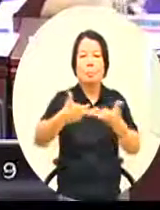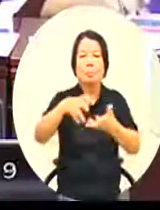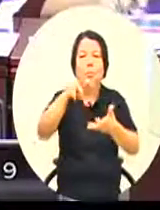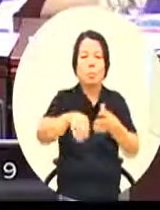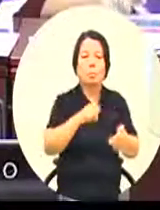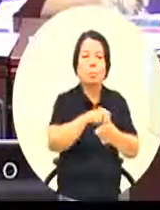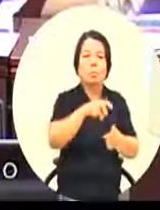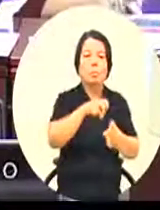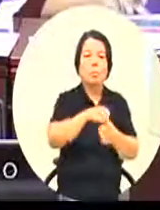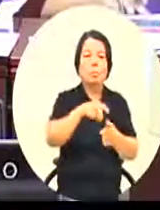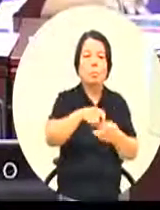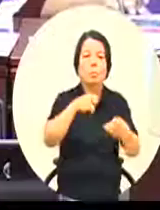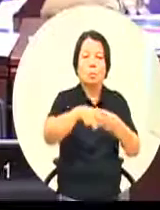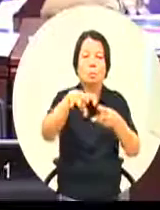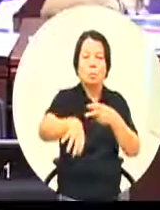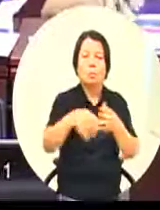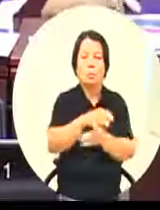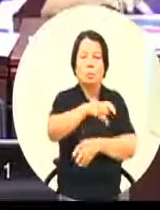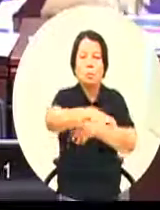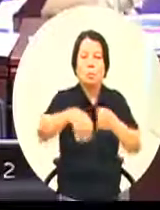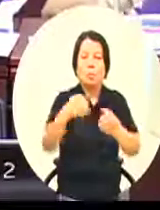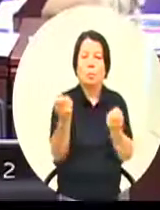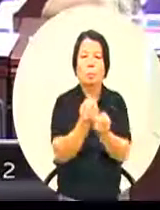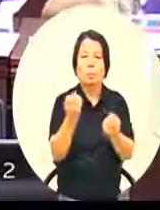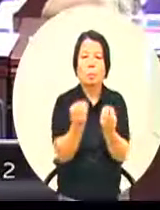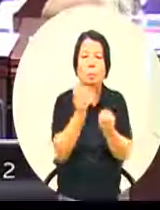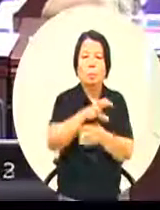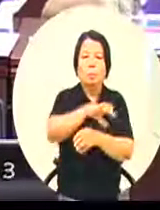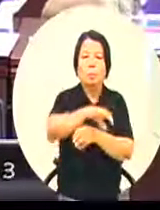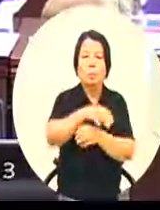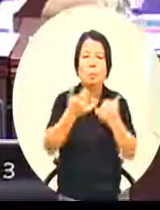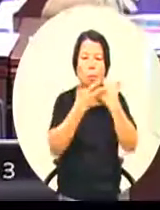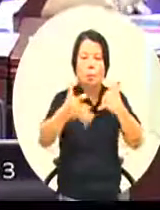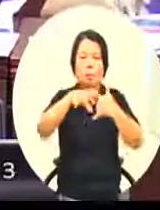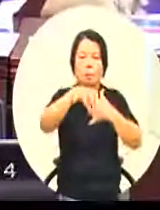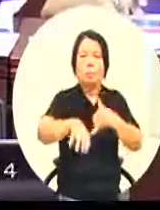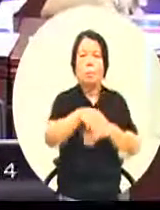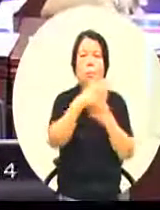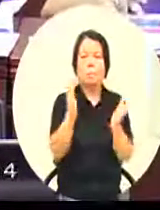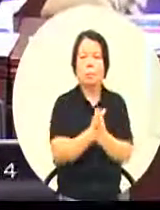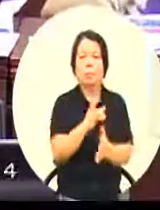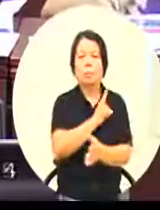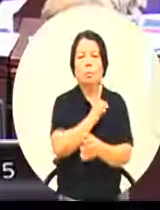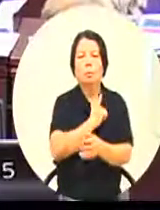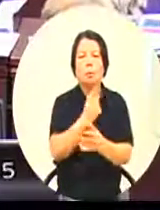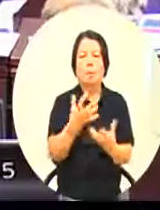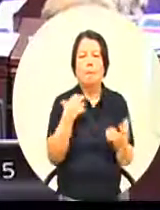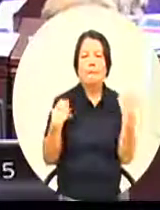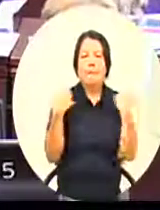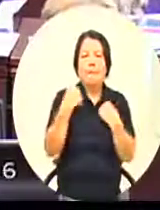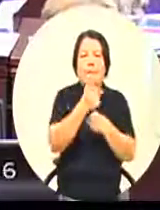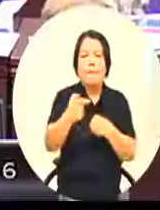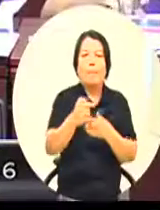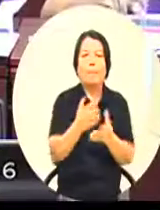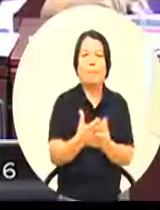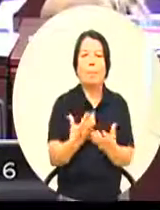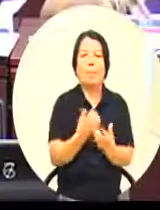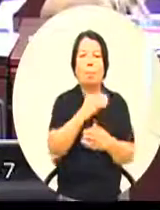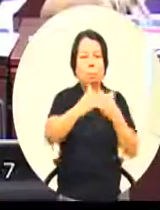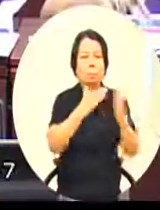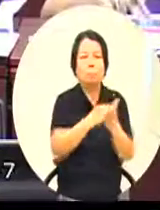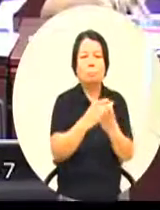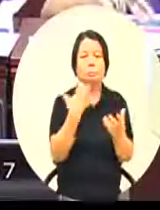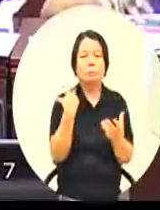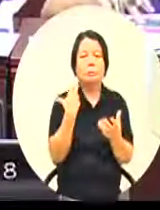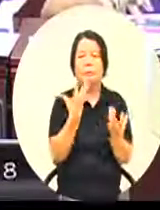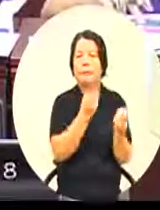处、环保局，还有经发局，还有海洋局等等，这次都自顾不暇，没有人有空管学校，所以学校